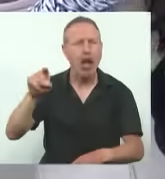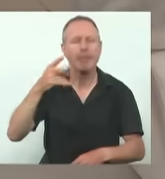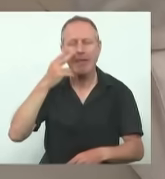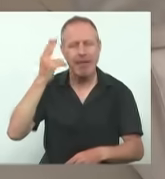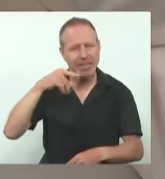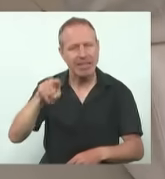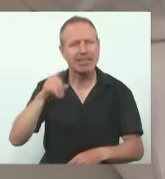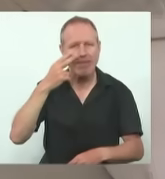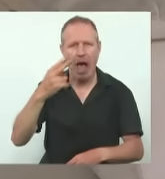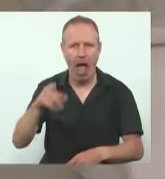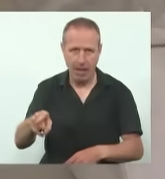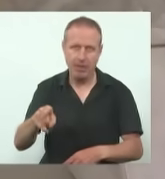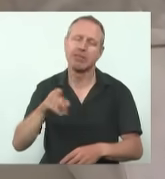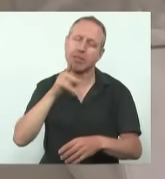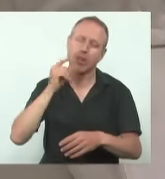כוח.